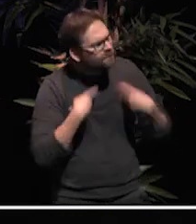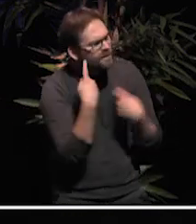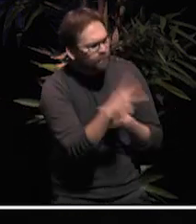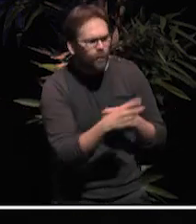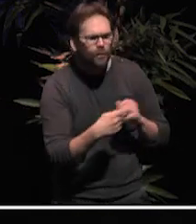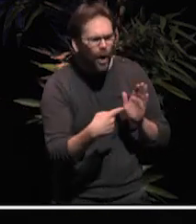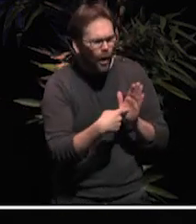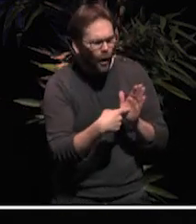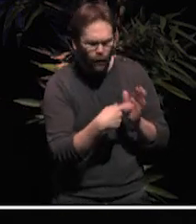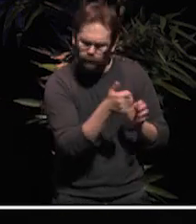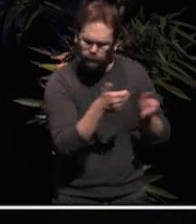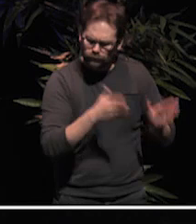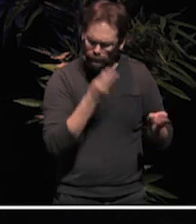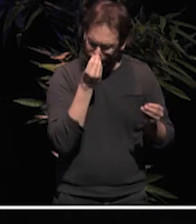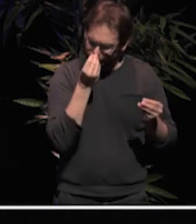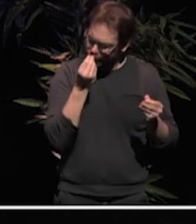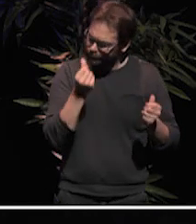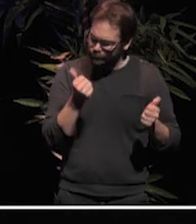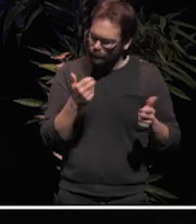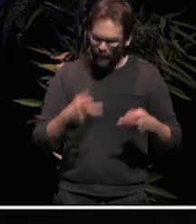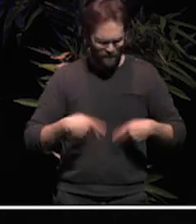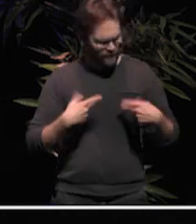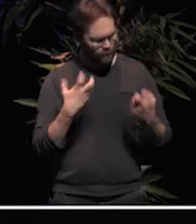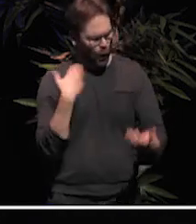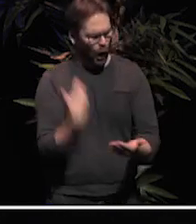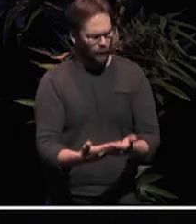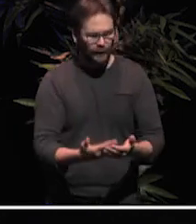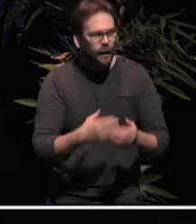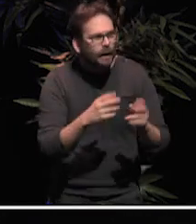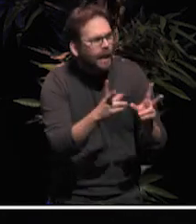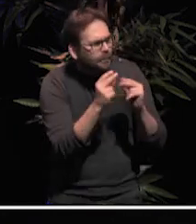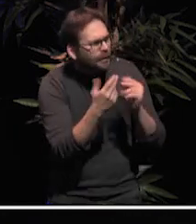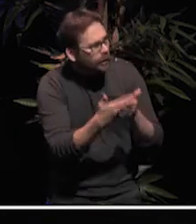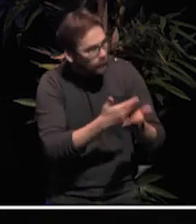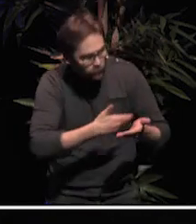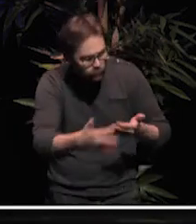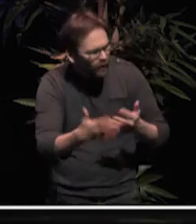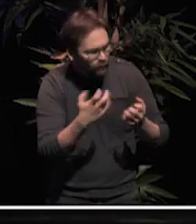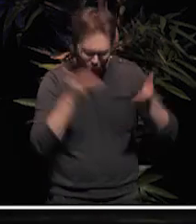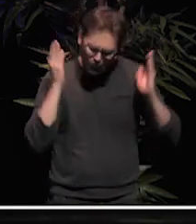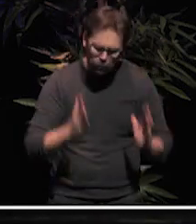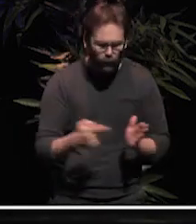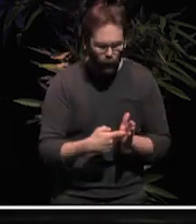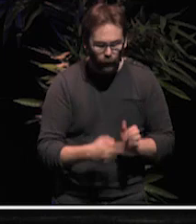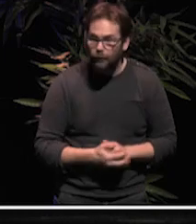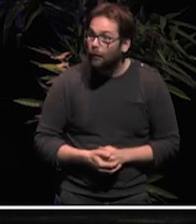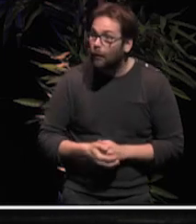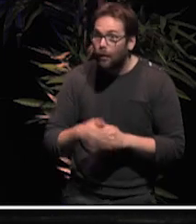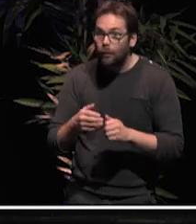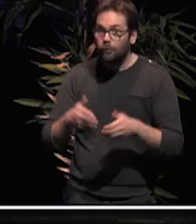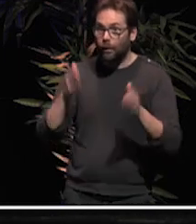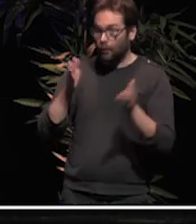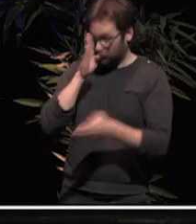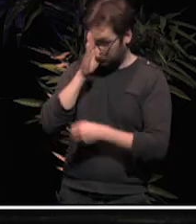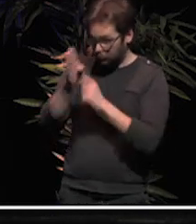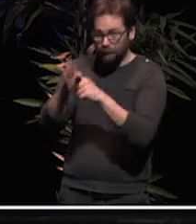êtes dit « ma vie elle va être comme ça », ce que vous venez de nous décrire là ? Une vocation, ça ne se décrète pas. Et